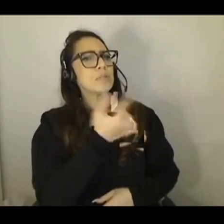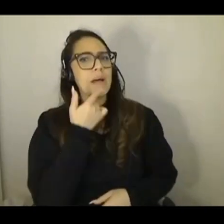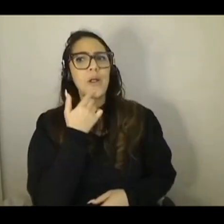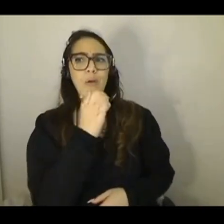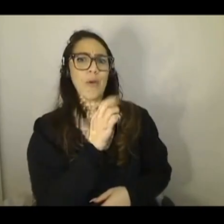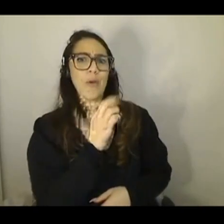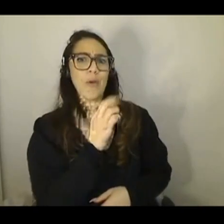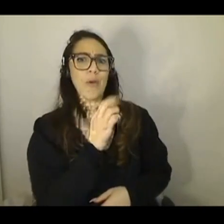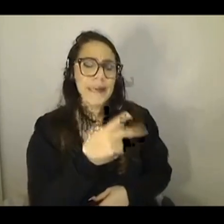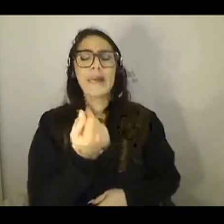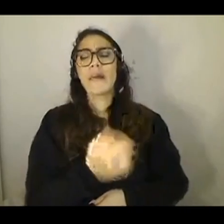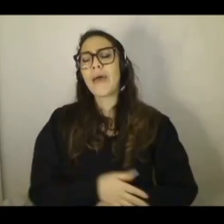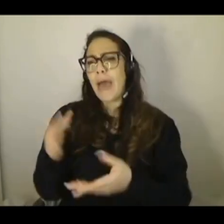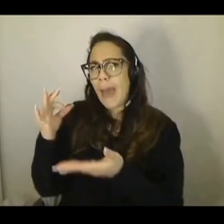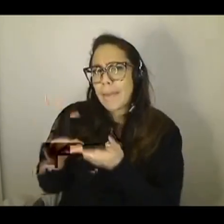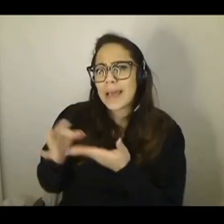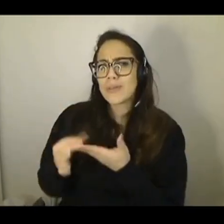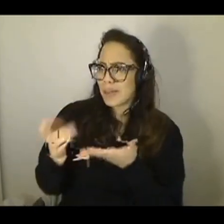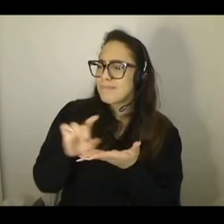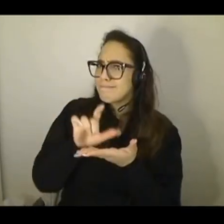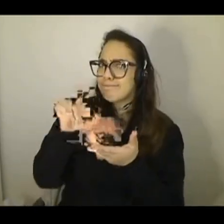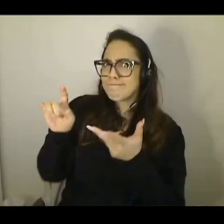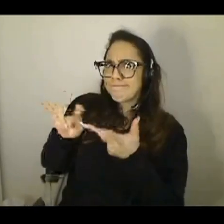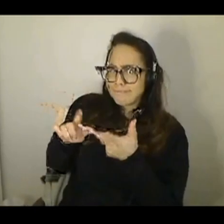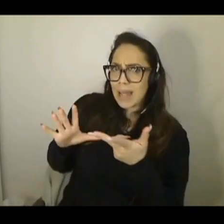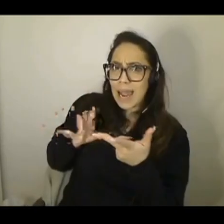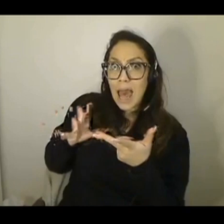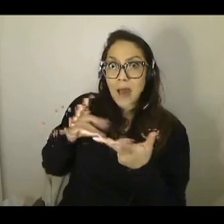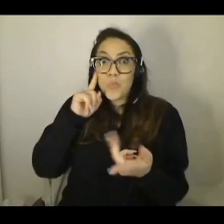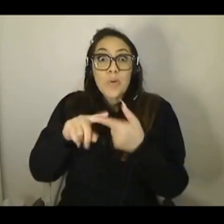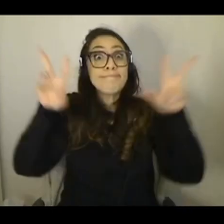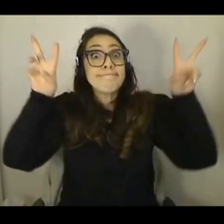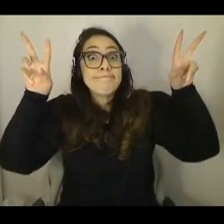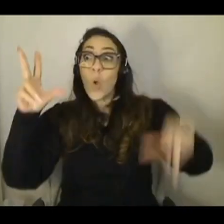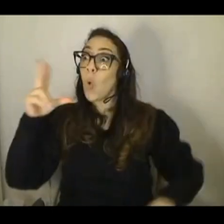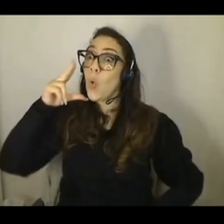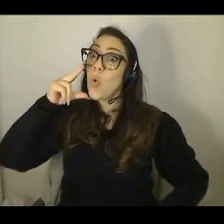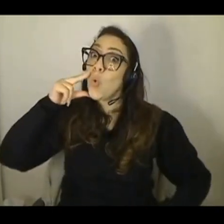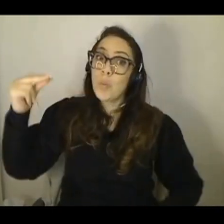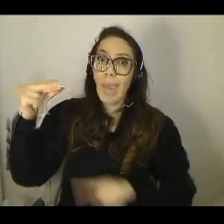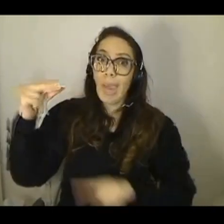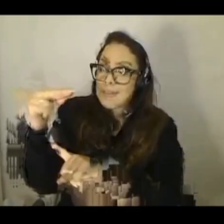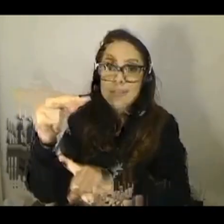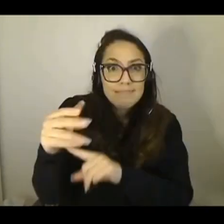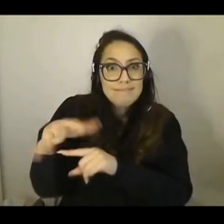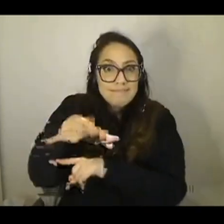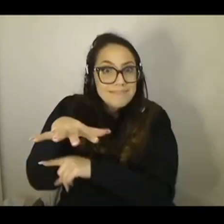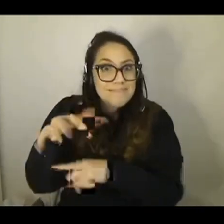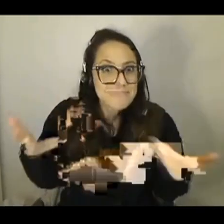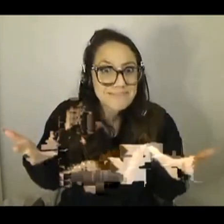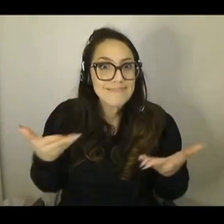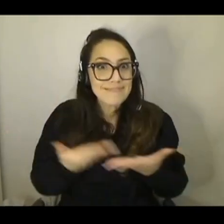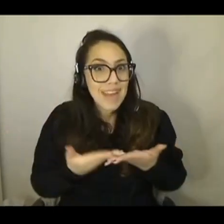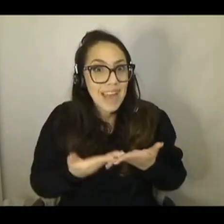les applications. Est-ce qu'il existe la même chose finalement pour les humains, pour l'humain? Est-ce qu'on remet de l'humain dans justement ces référentiels? C'est une